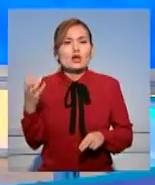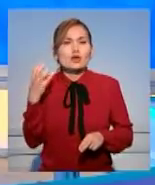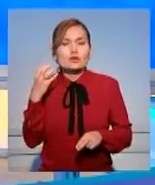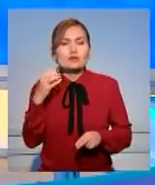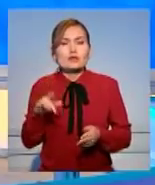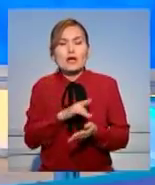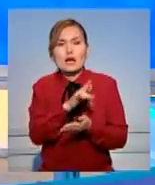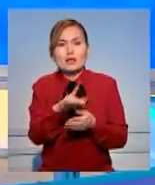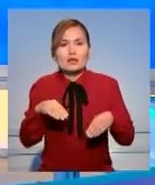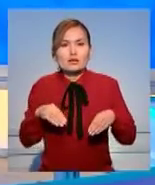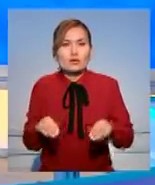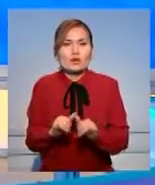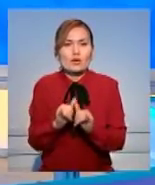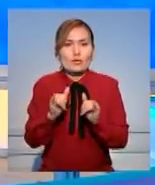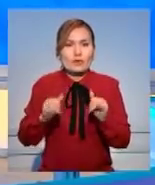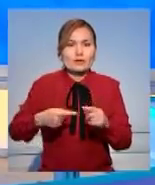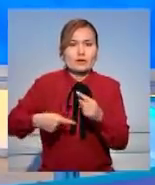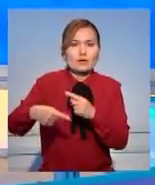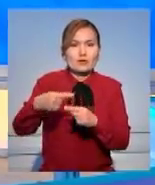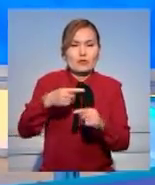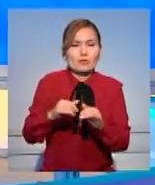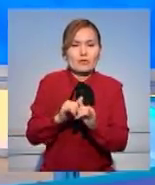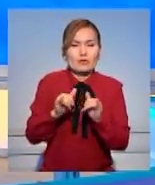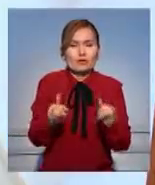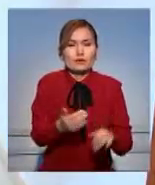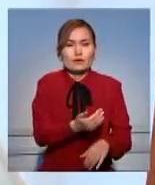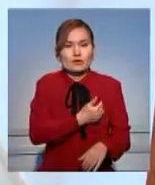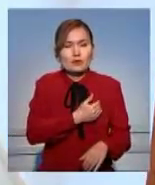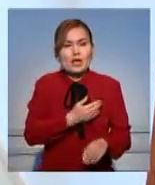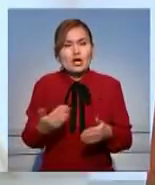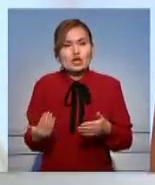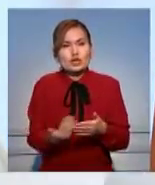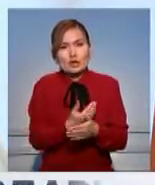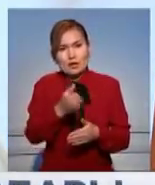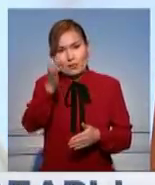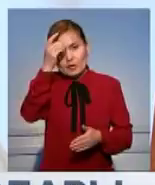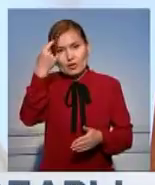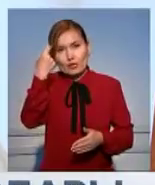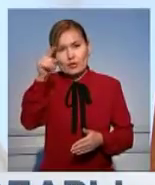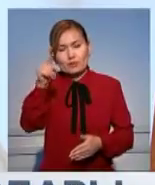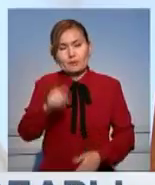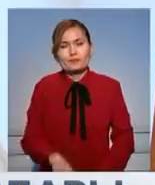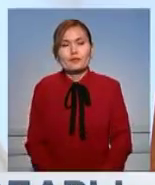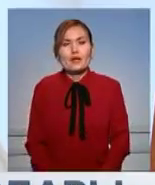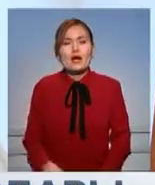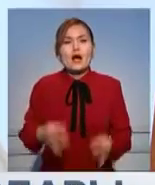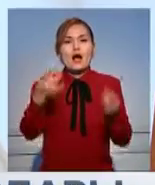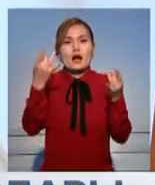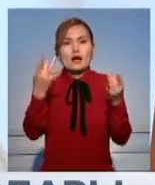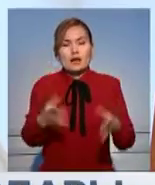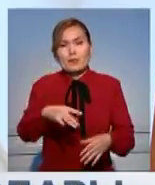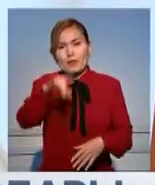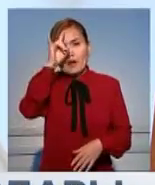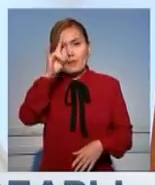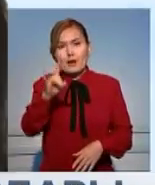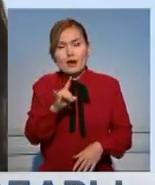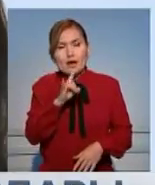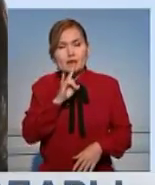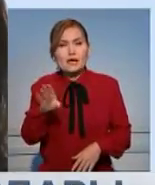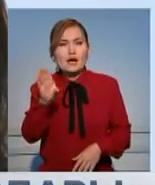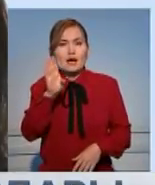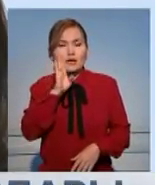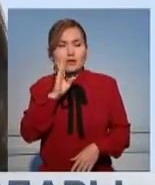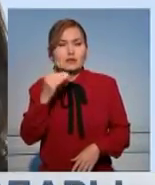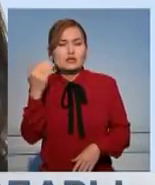сырсылуы әйкерім сұрыптарын ойлап тапқан. Қарапайым қазақ қызы қашанда студенттердің